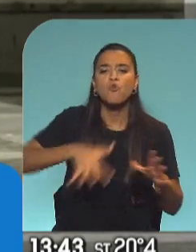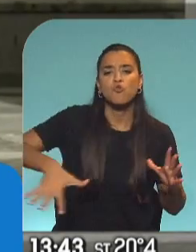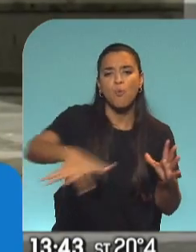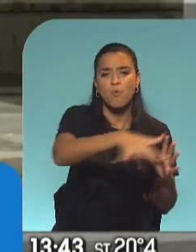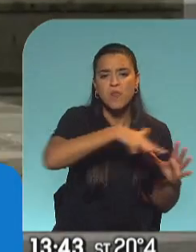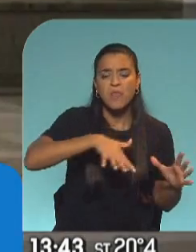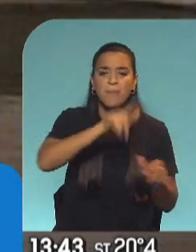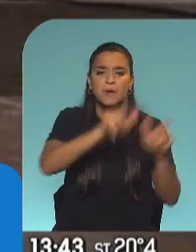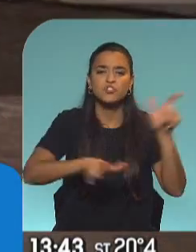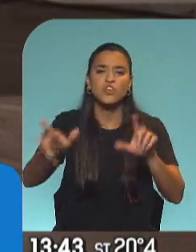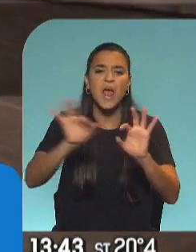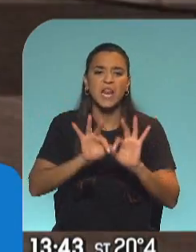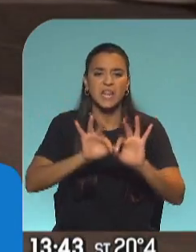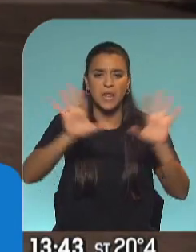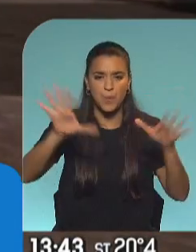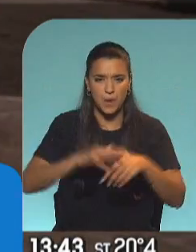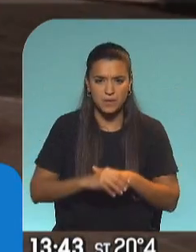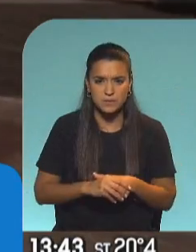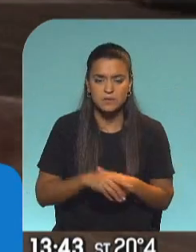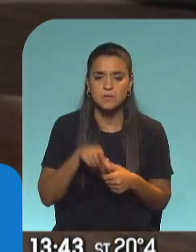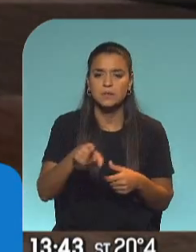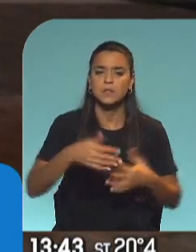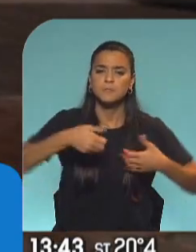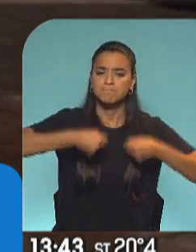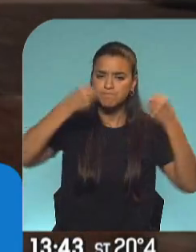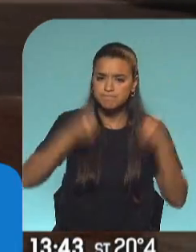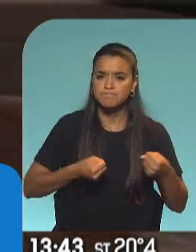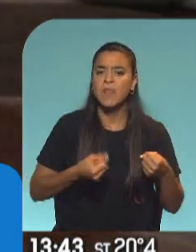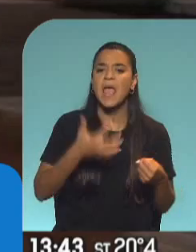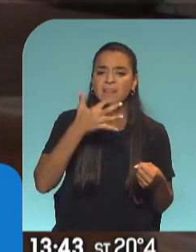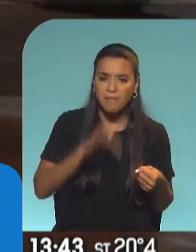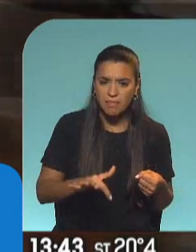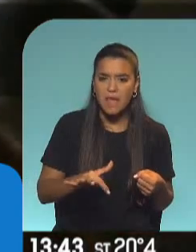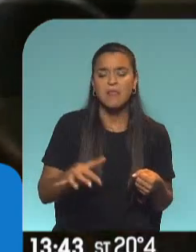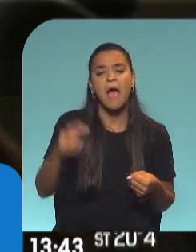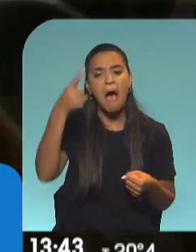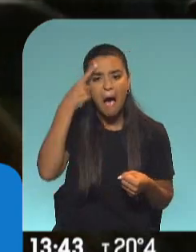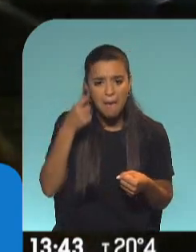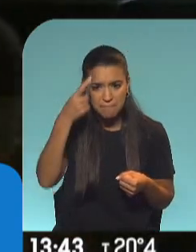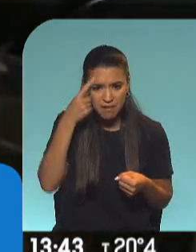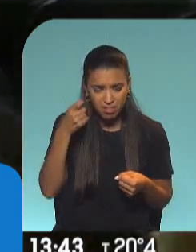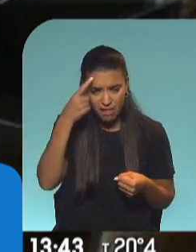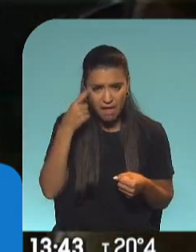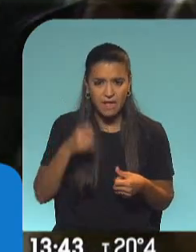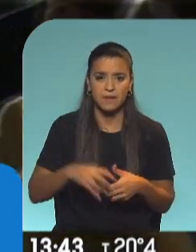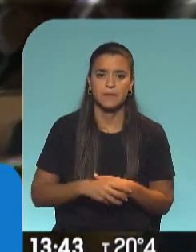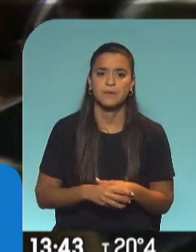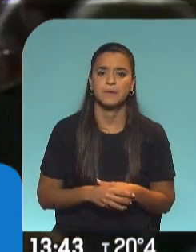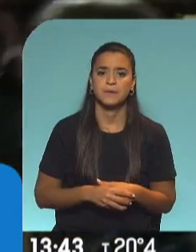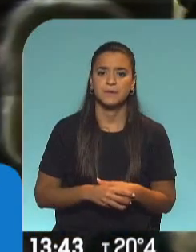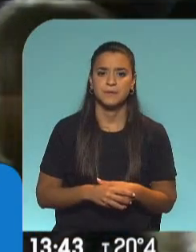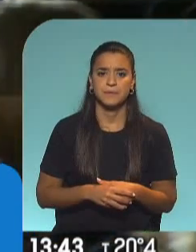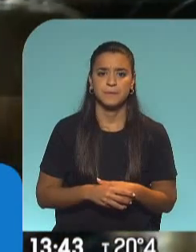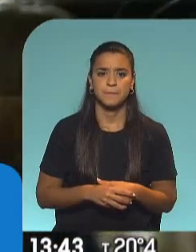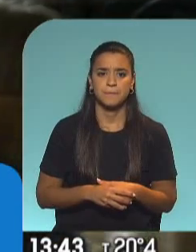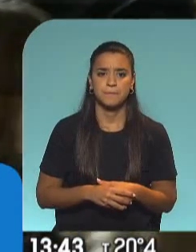citoyens libres dans notre pays, le visage de notre détermination à